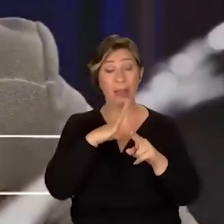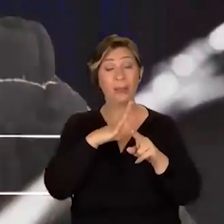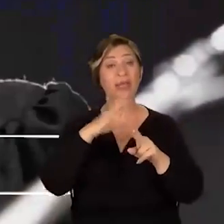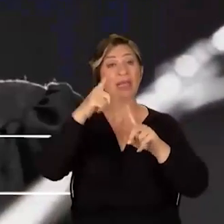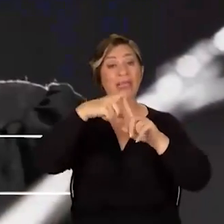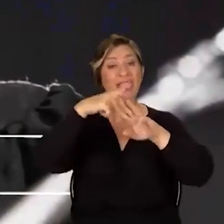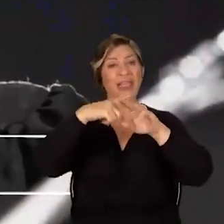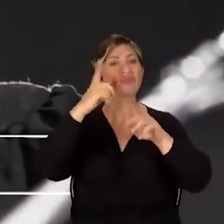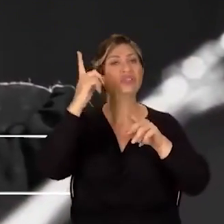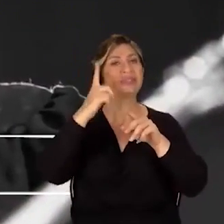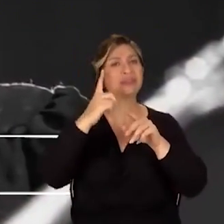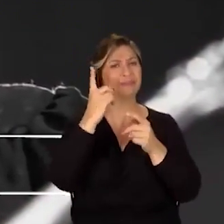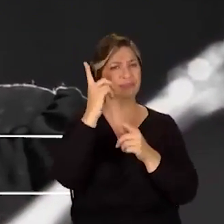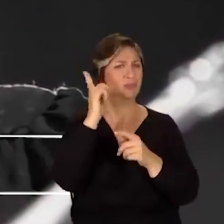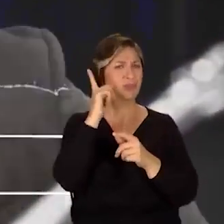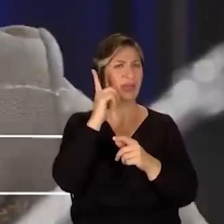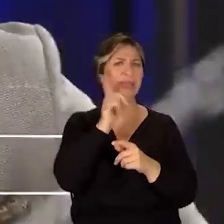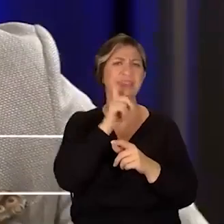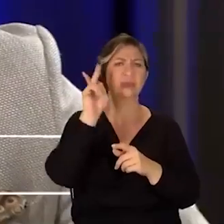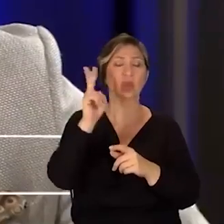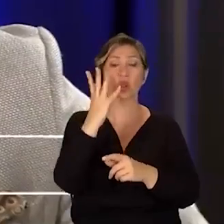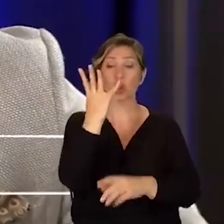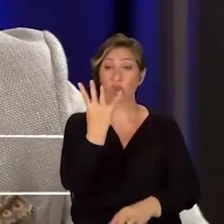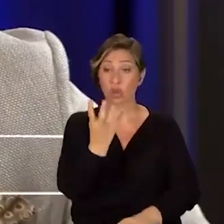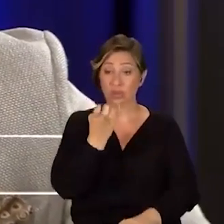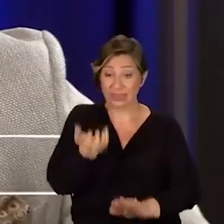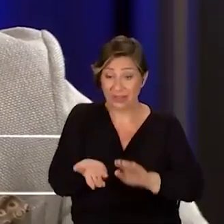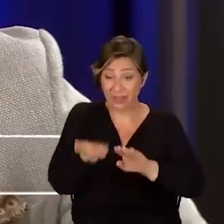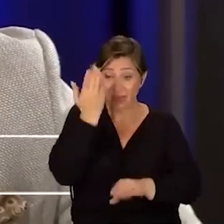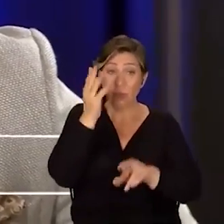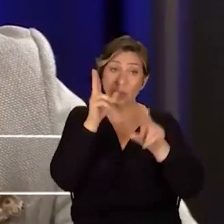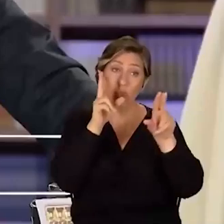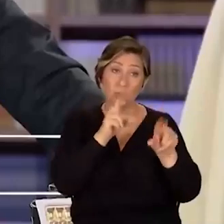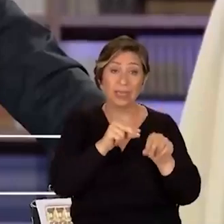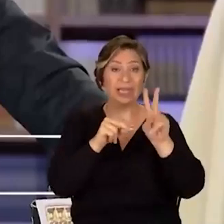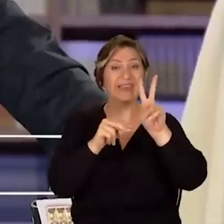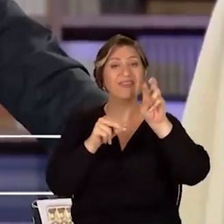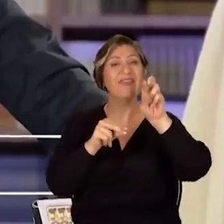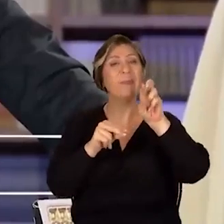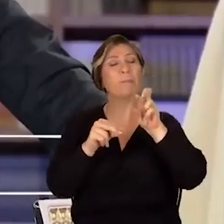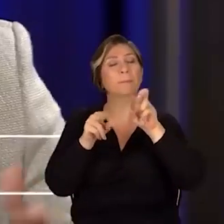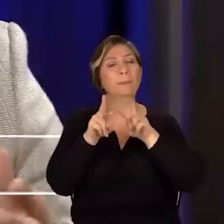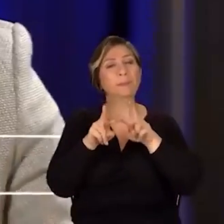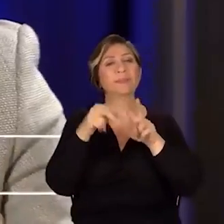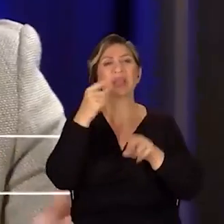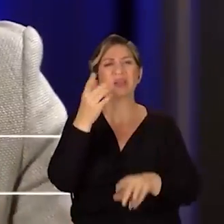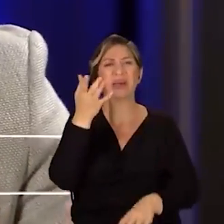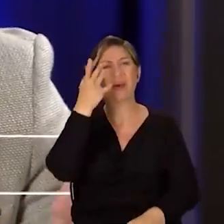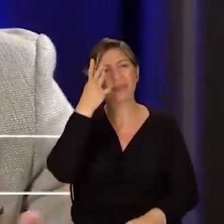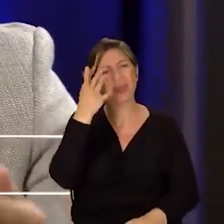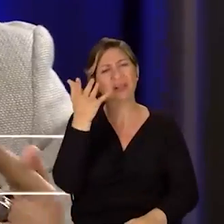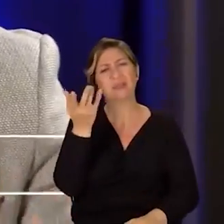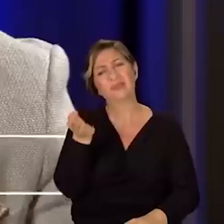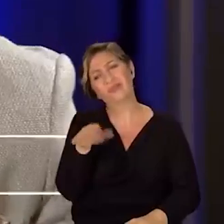Thatcher'ın Time dergisinde şey der. 4 saatten fazla uyuyanlar için WIMP der. WIMP demek yani asalak böyle